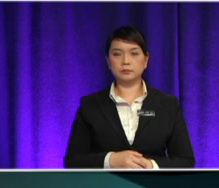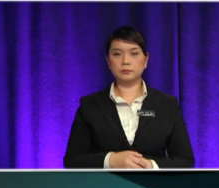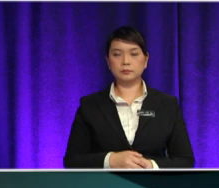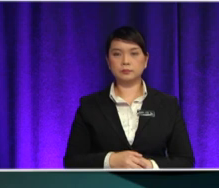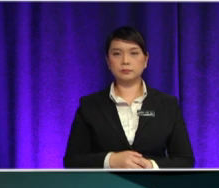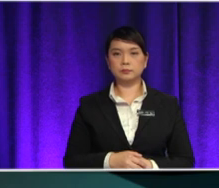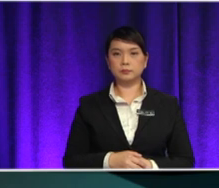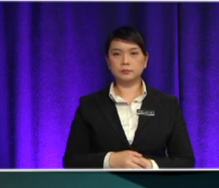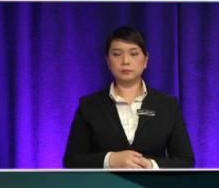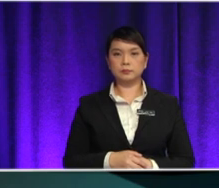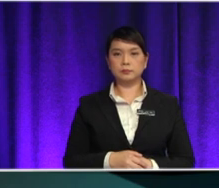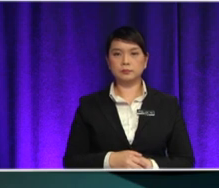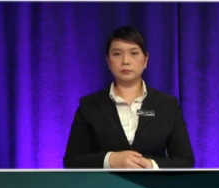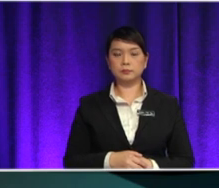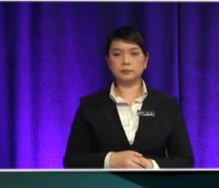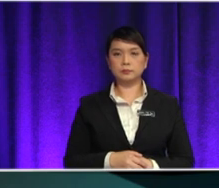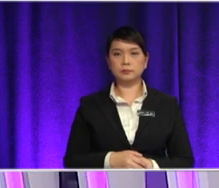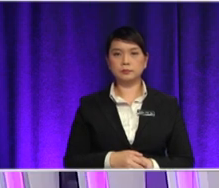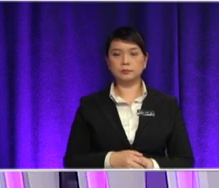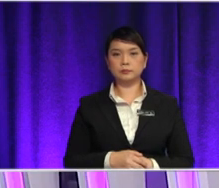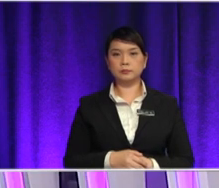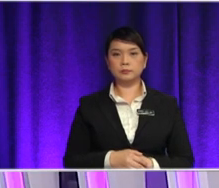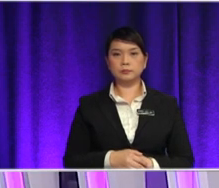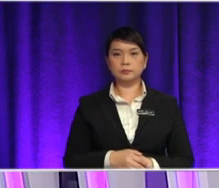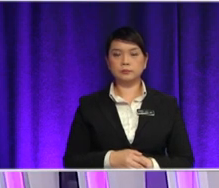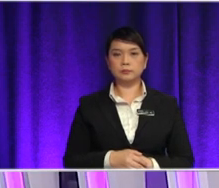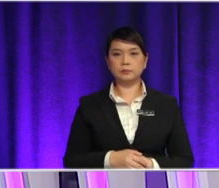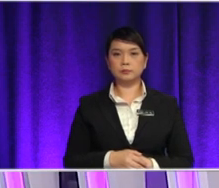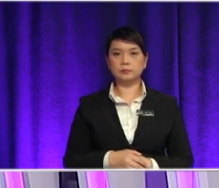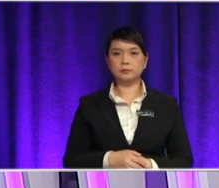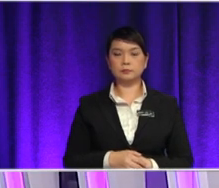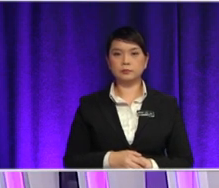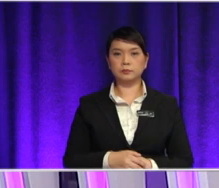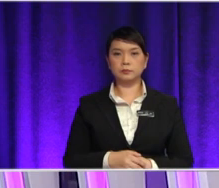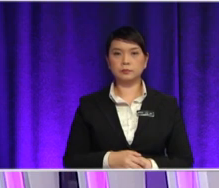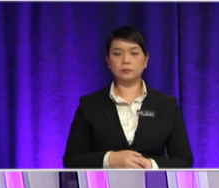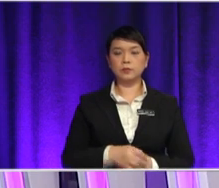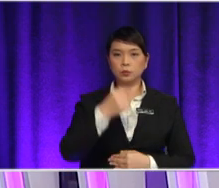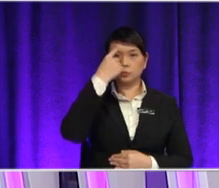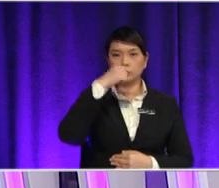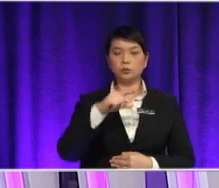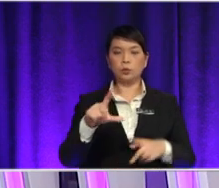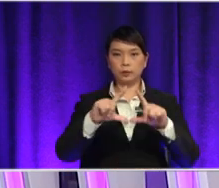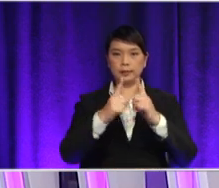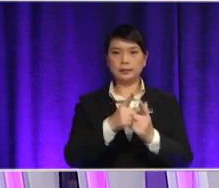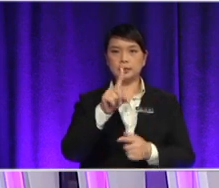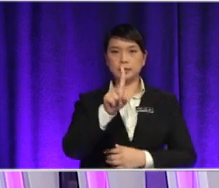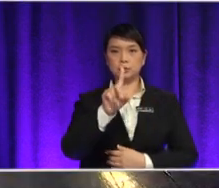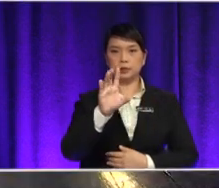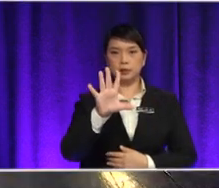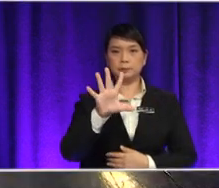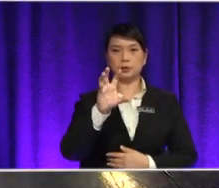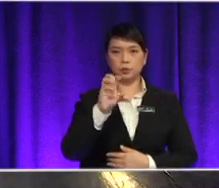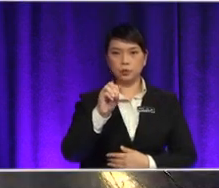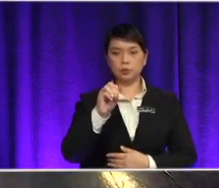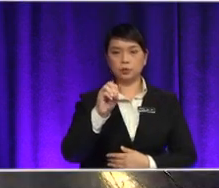dan 154 tu maknanya 150 tambah 154 bahagi dengan dua. Ya, mesti tambah dulu. Maksudnya